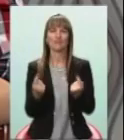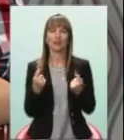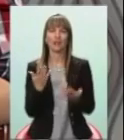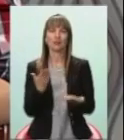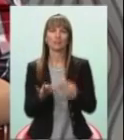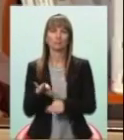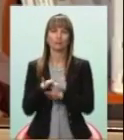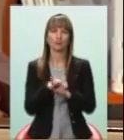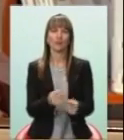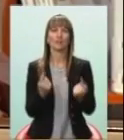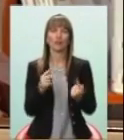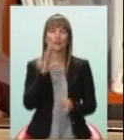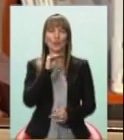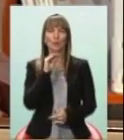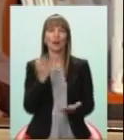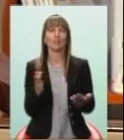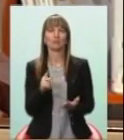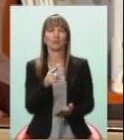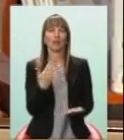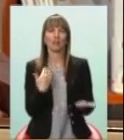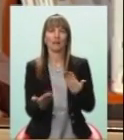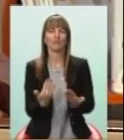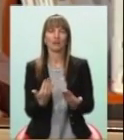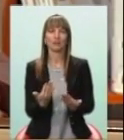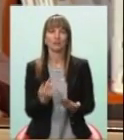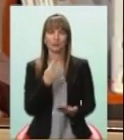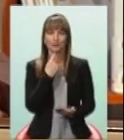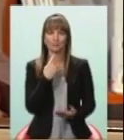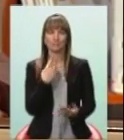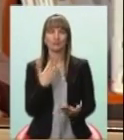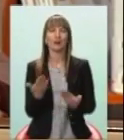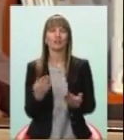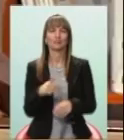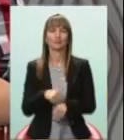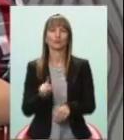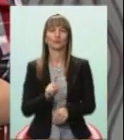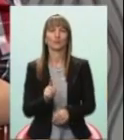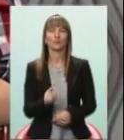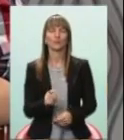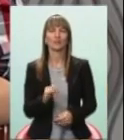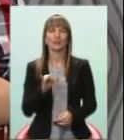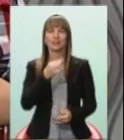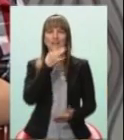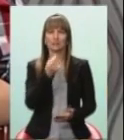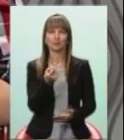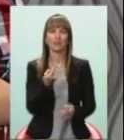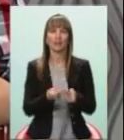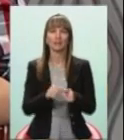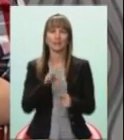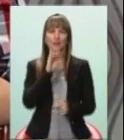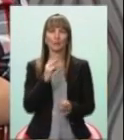приводять велику таку цуцика, як би ти, напевно, відреагувала на таке? І сказали там трошки цьому цуцику